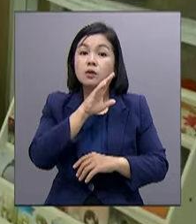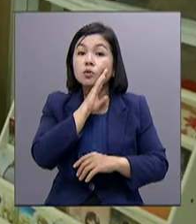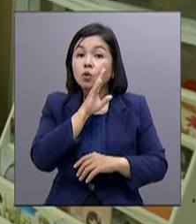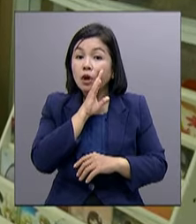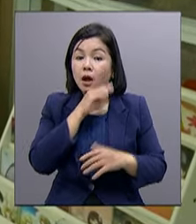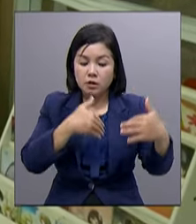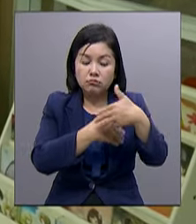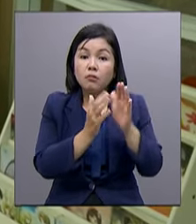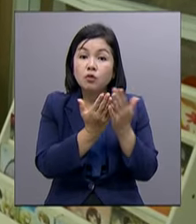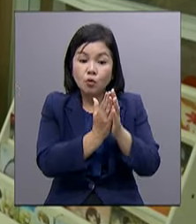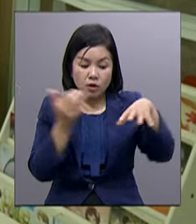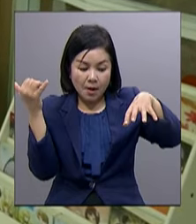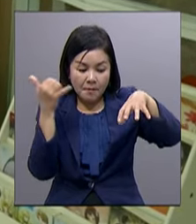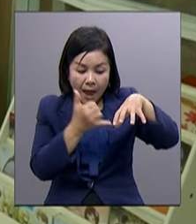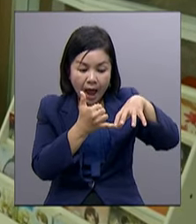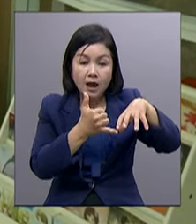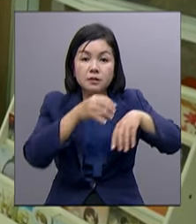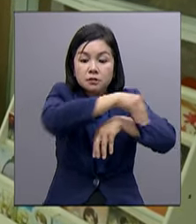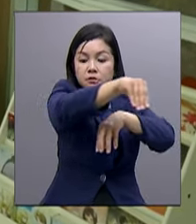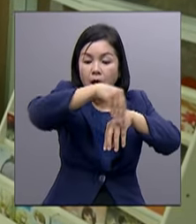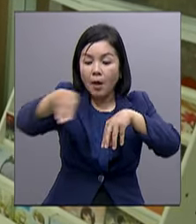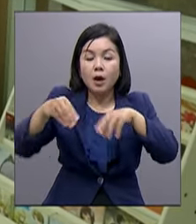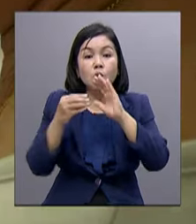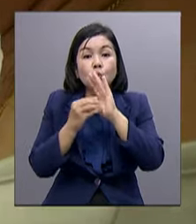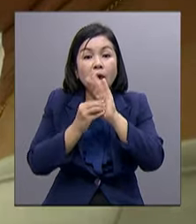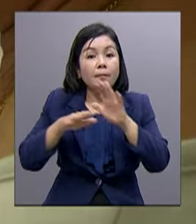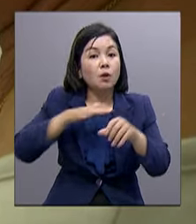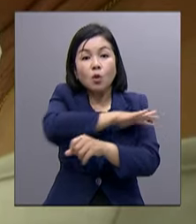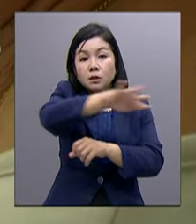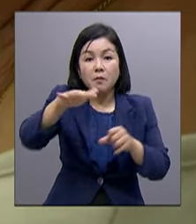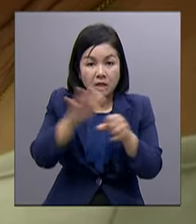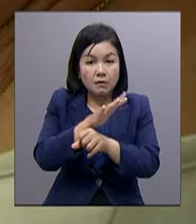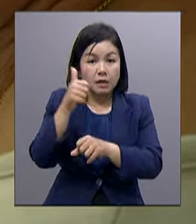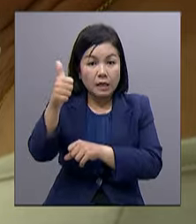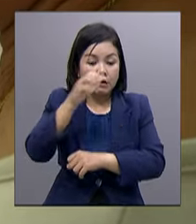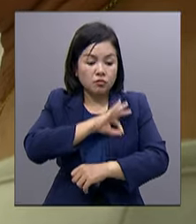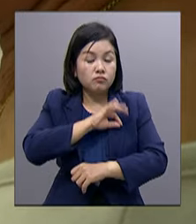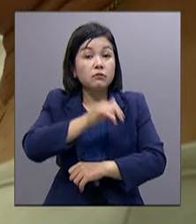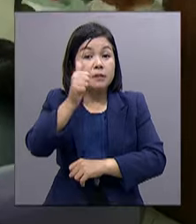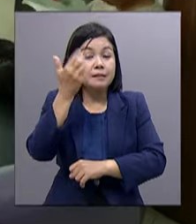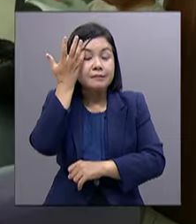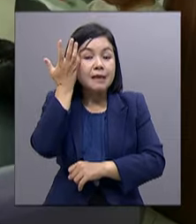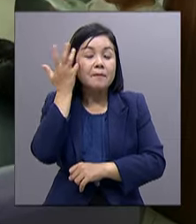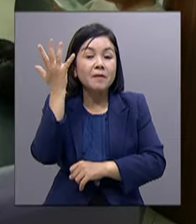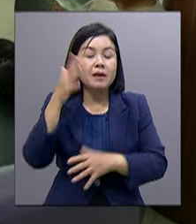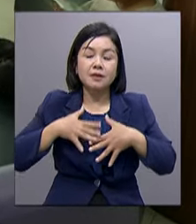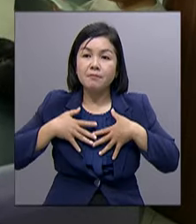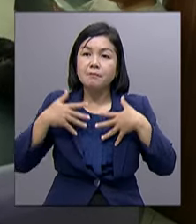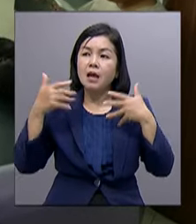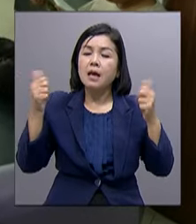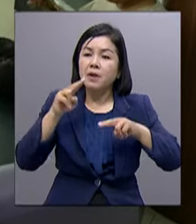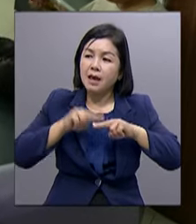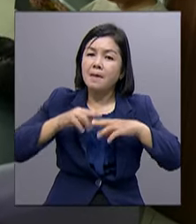ห้องสมุดเนี่ยสามารถกระจายไปได้ทั่วกรุงเทพได้มากกว่านี้รู้สึกสบายใจอันนี้คือสบายใจมากๆเพรา